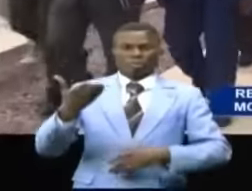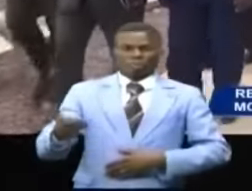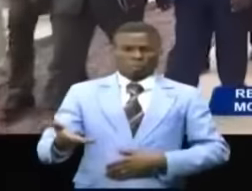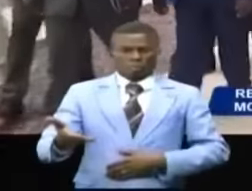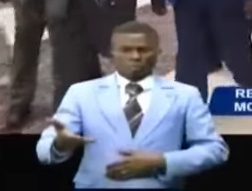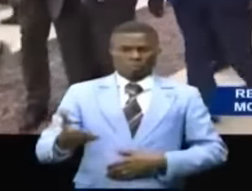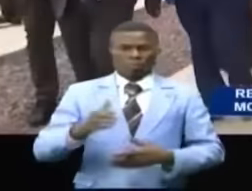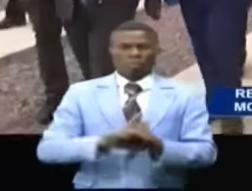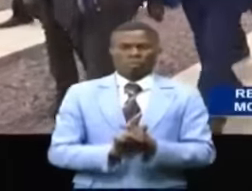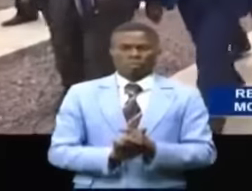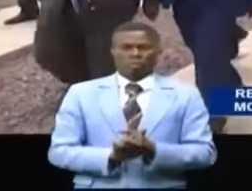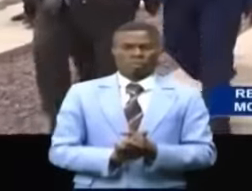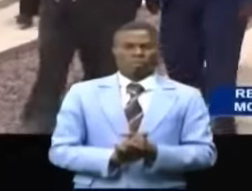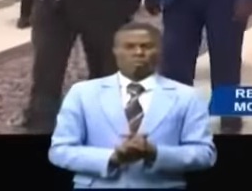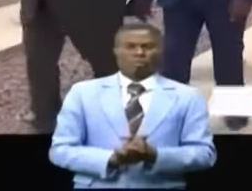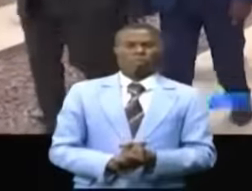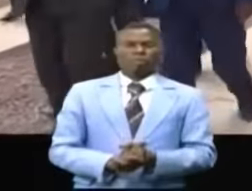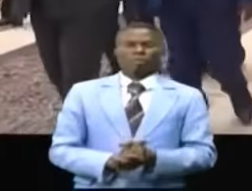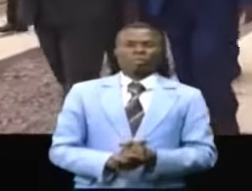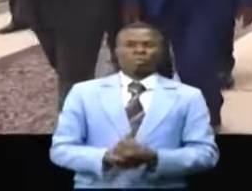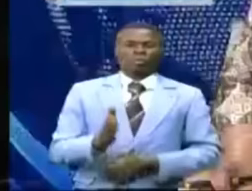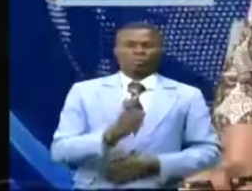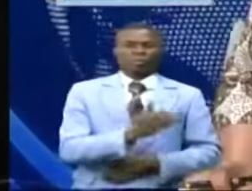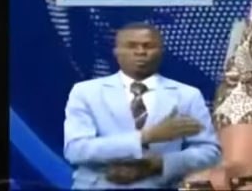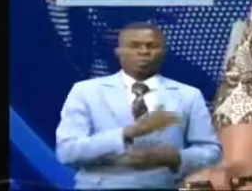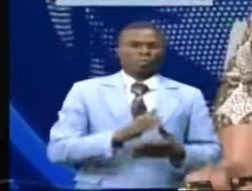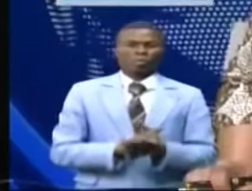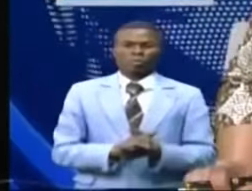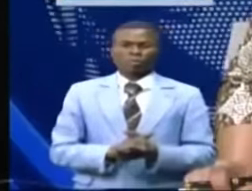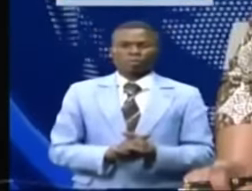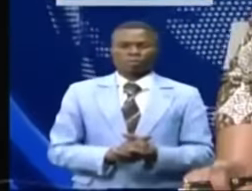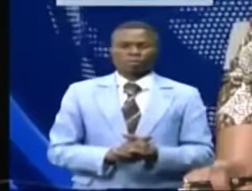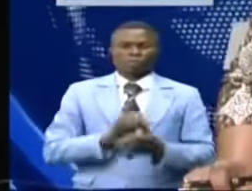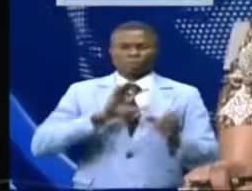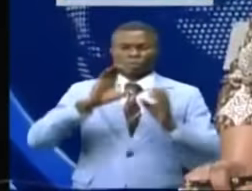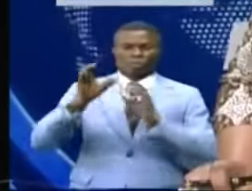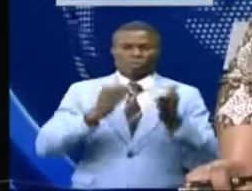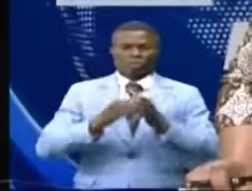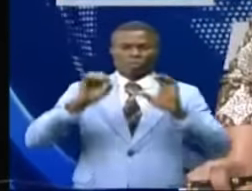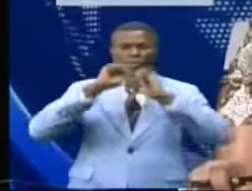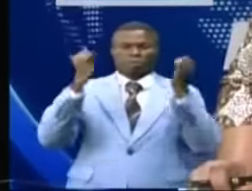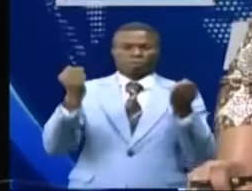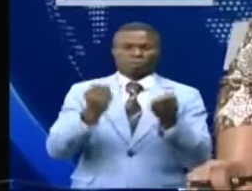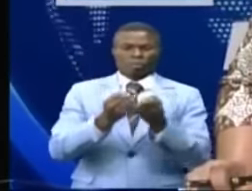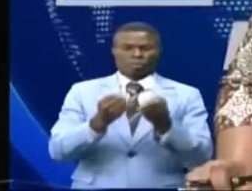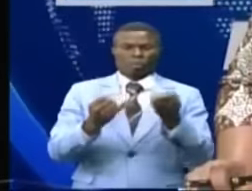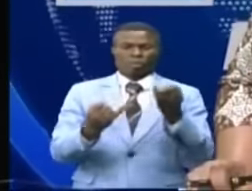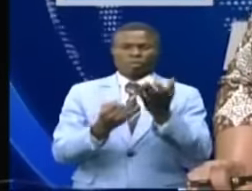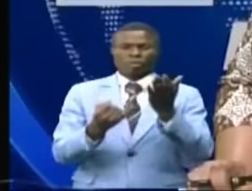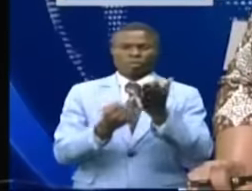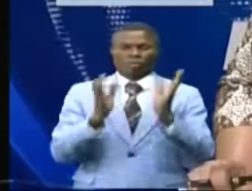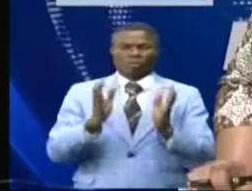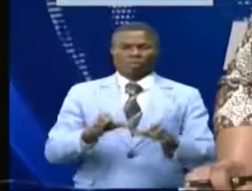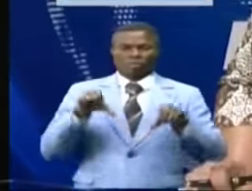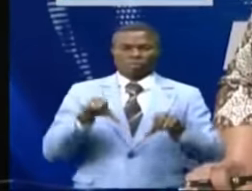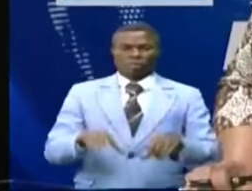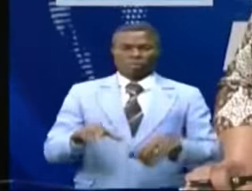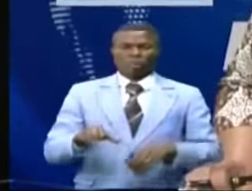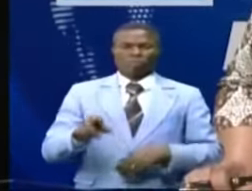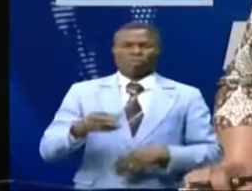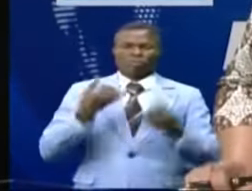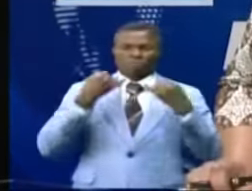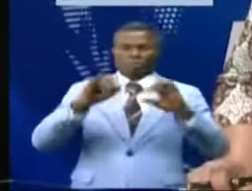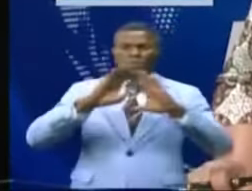de la précieuse énergie électrique. Et ce communiqué, la société Engen RDC SA